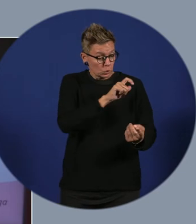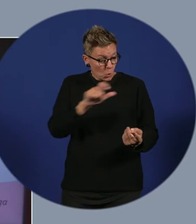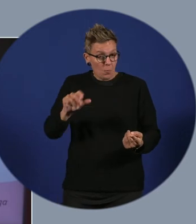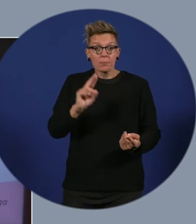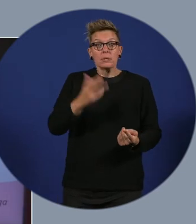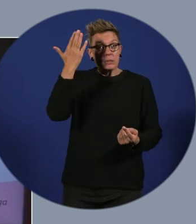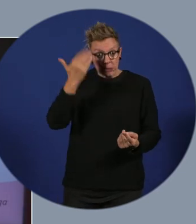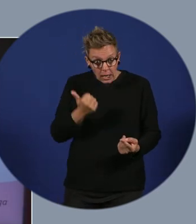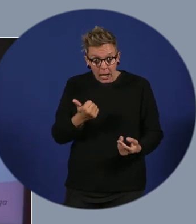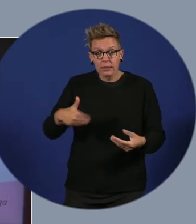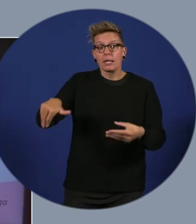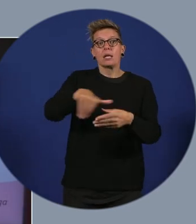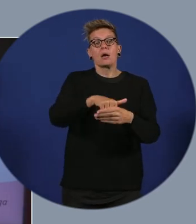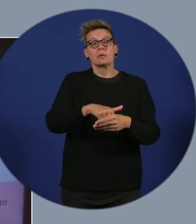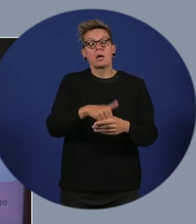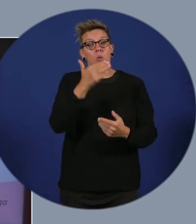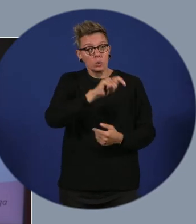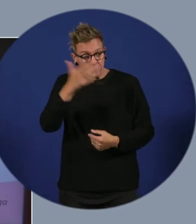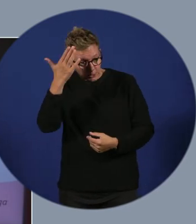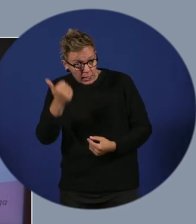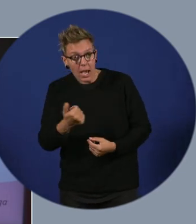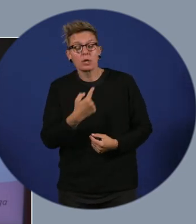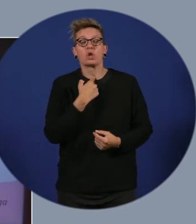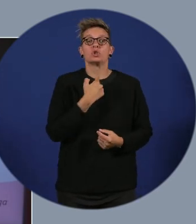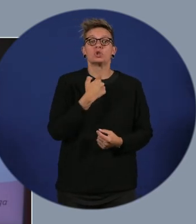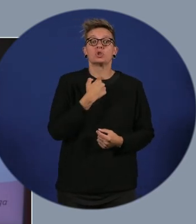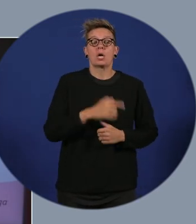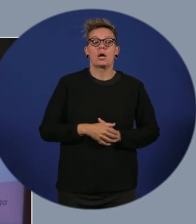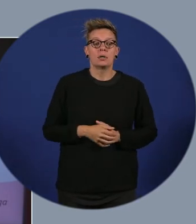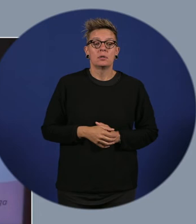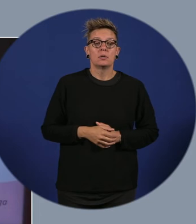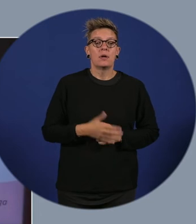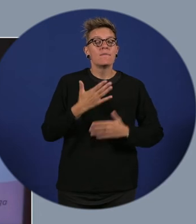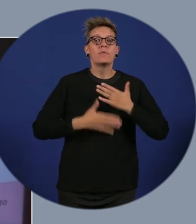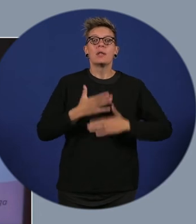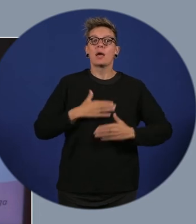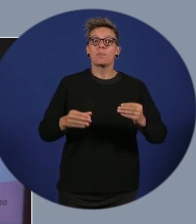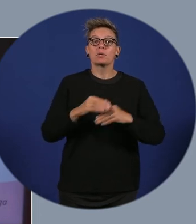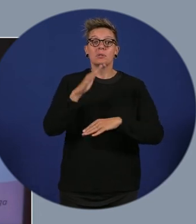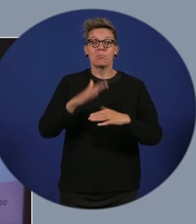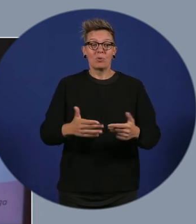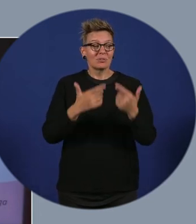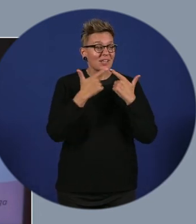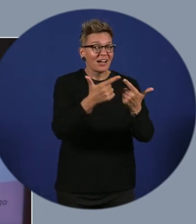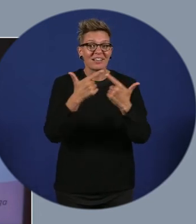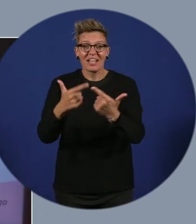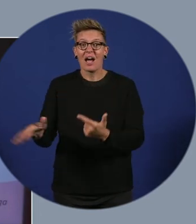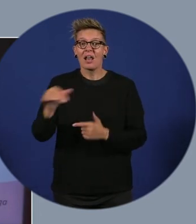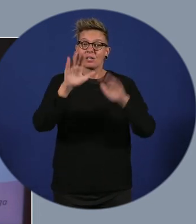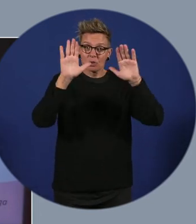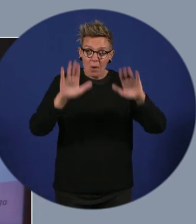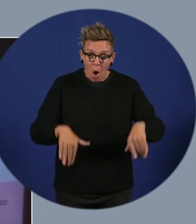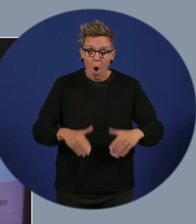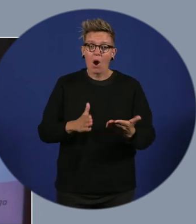kan vara delaktiga och kan gå och rösta. Och jag skulle faktiskt också vilja passa på att tacka alla de som har gjort det